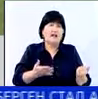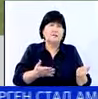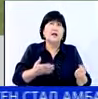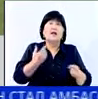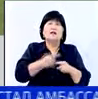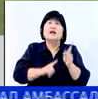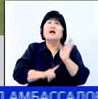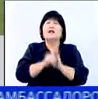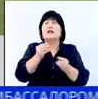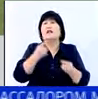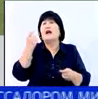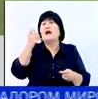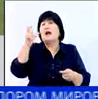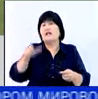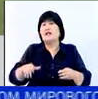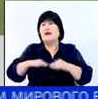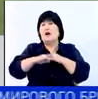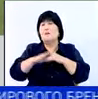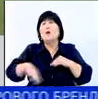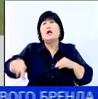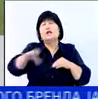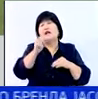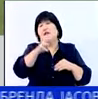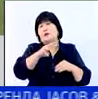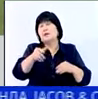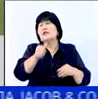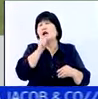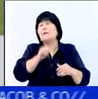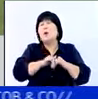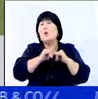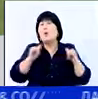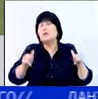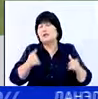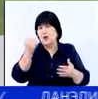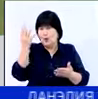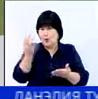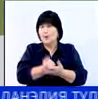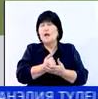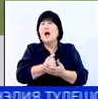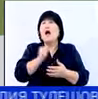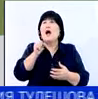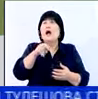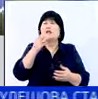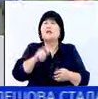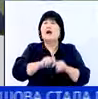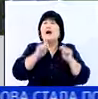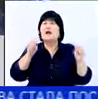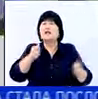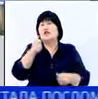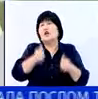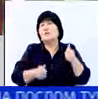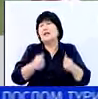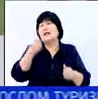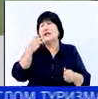атак начали игру хозяева поля. На 12-й минуте их попытки увенчались успехом. Алишар Сулей открыл счет в матче.